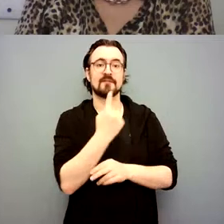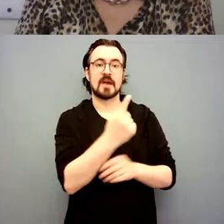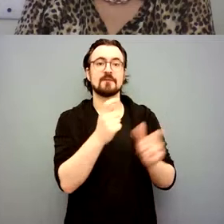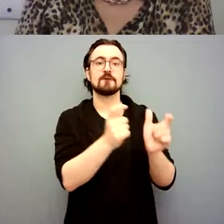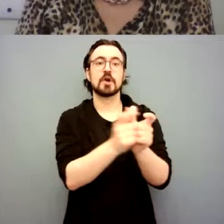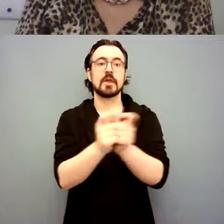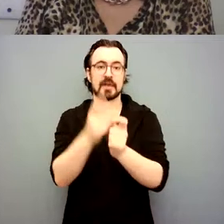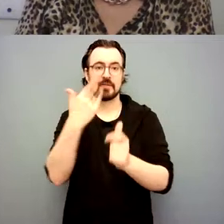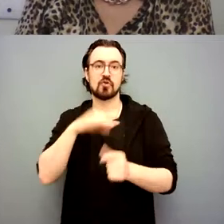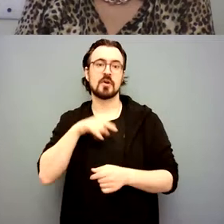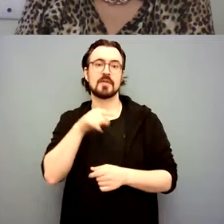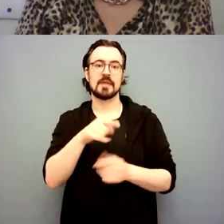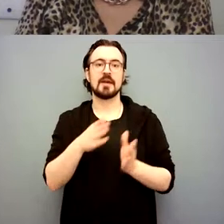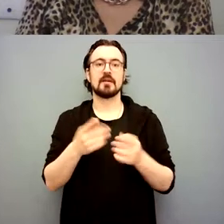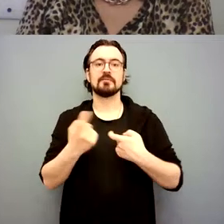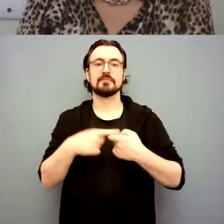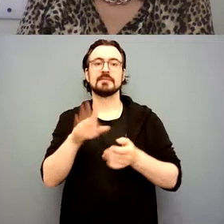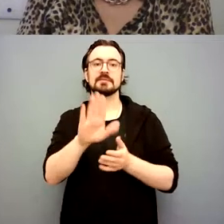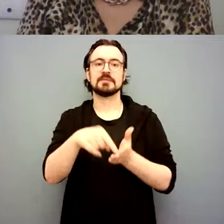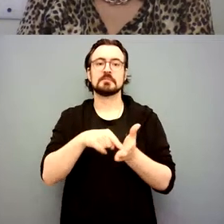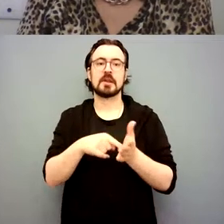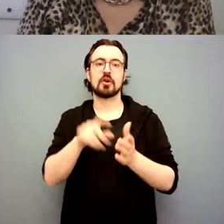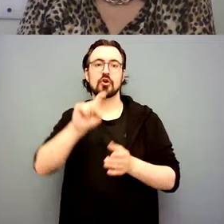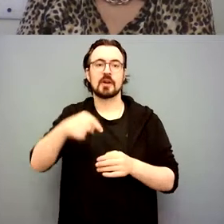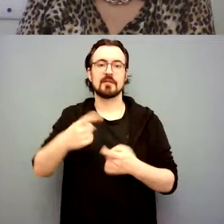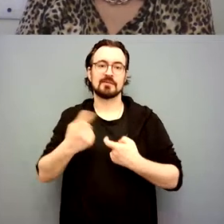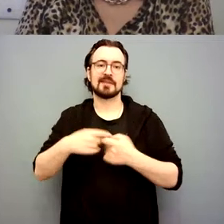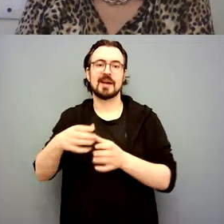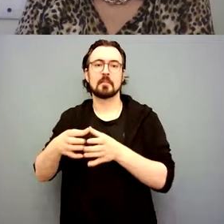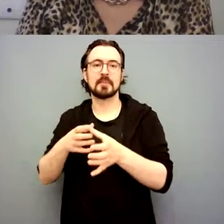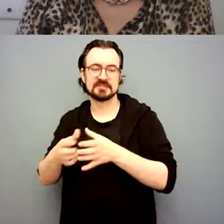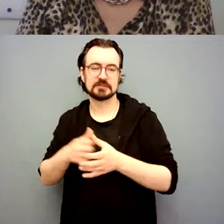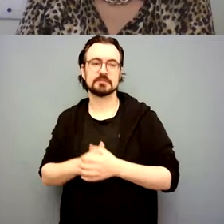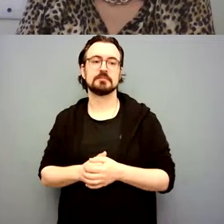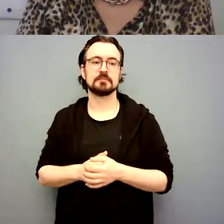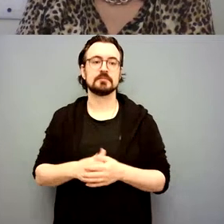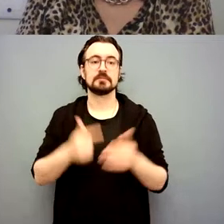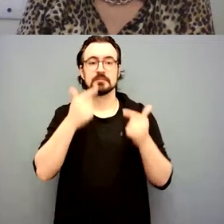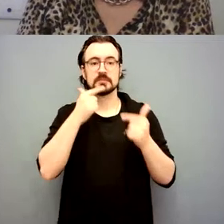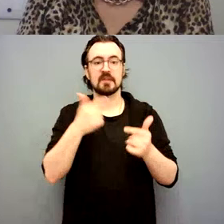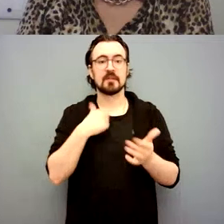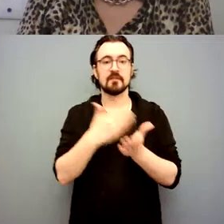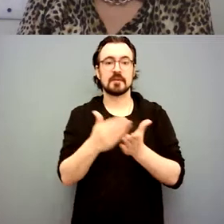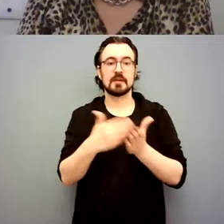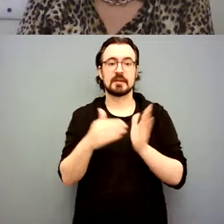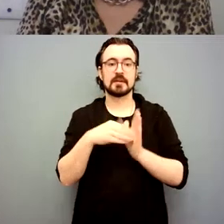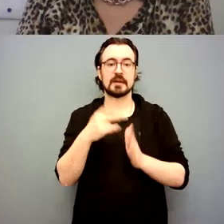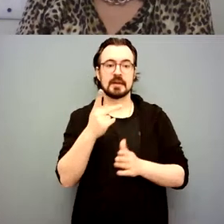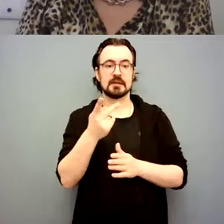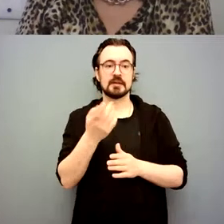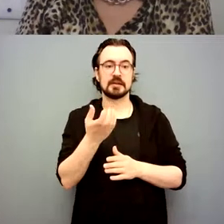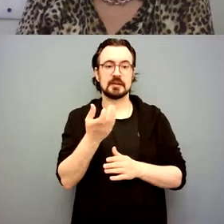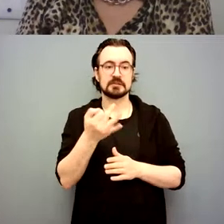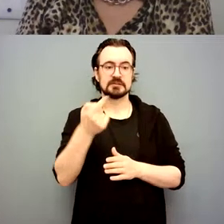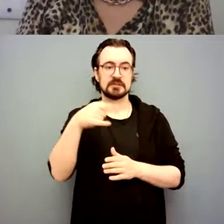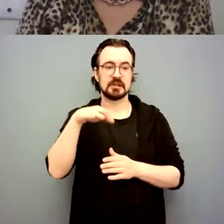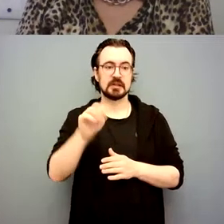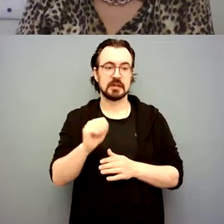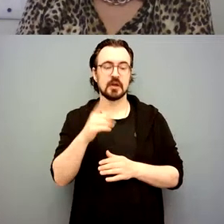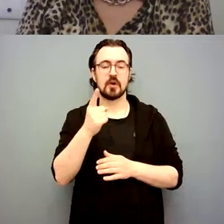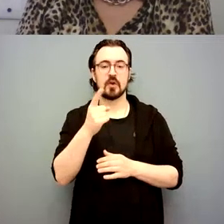här med sina speciella krav på anpassning. Tack! Då går vi vidare till Kristin Lorne